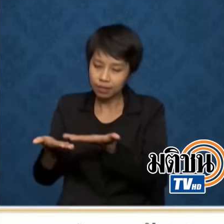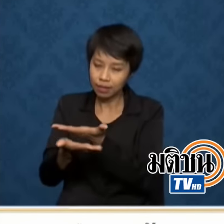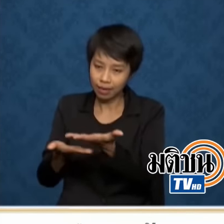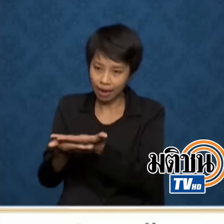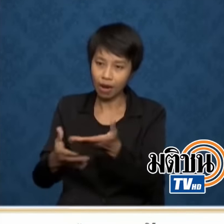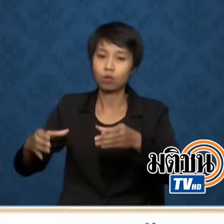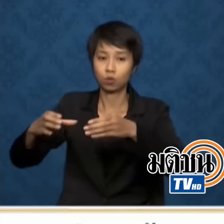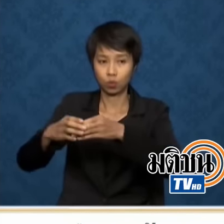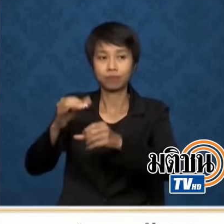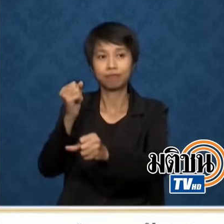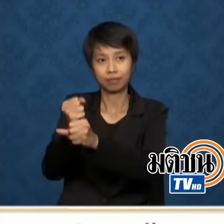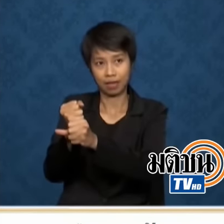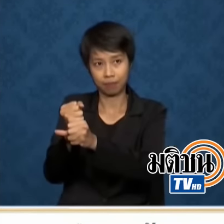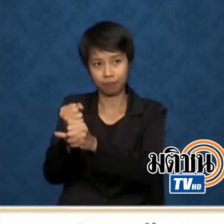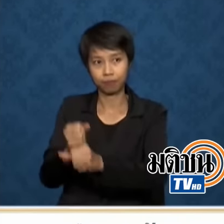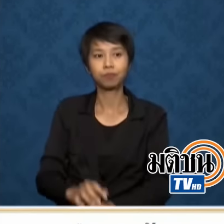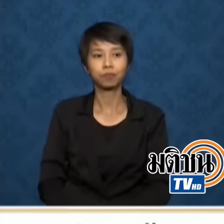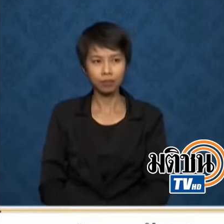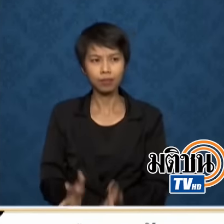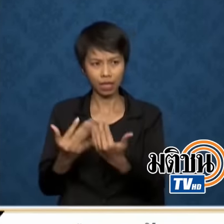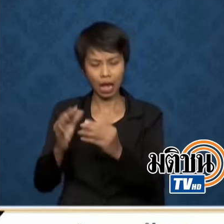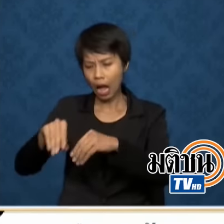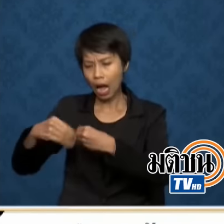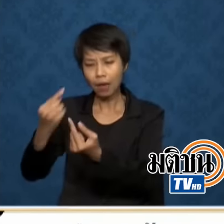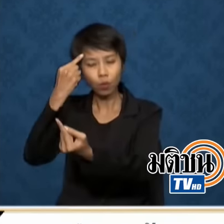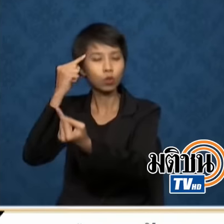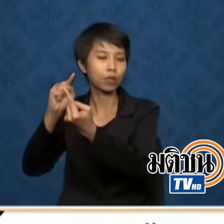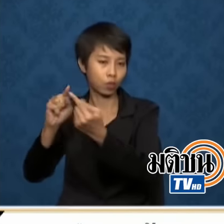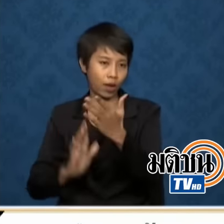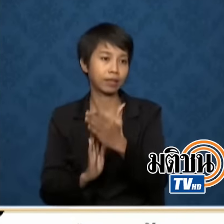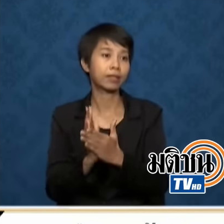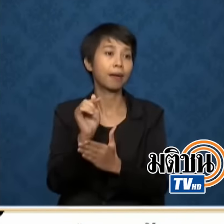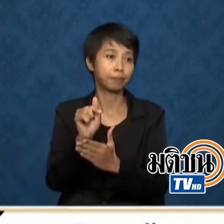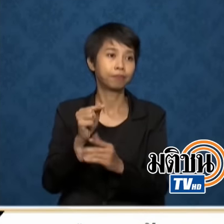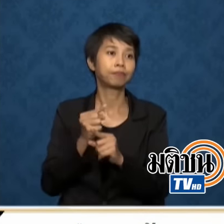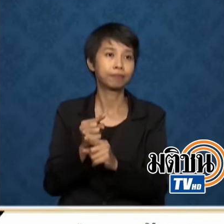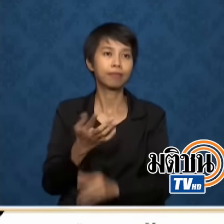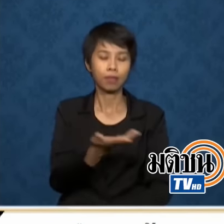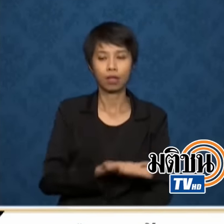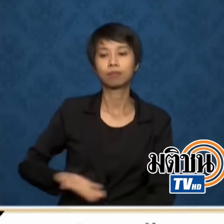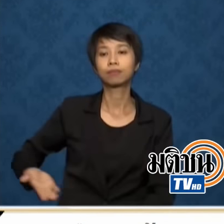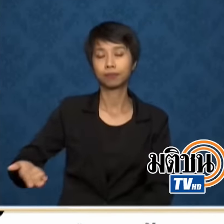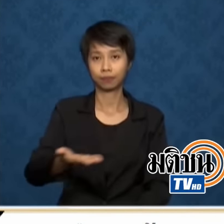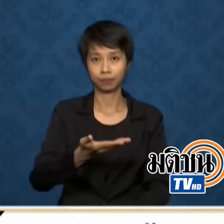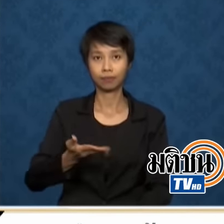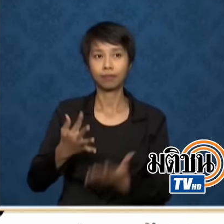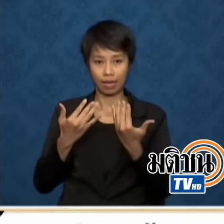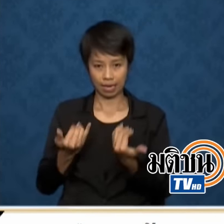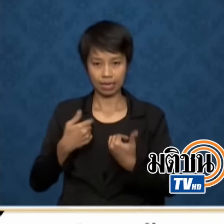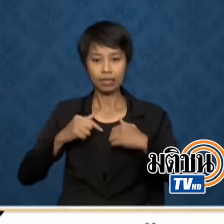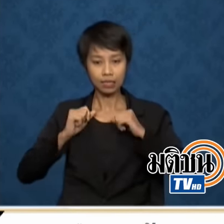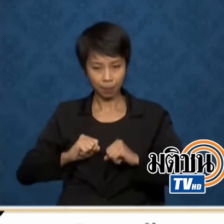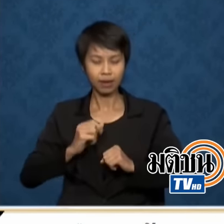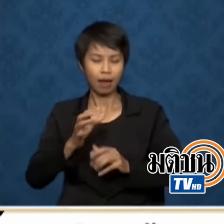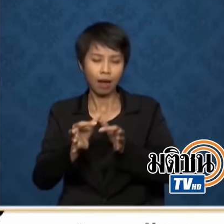จัดตั้งโครงสร้างของตัวทักก้าให้เป็นไปตามวัตถุประสงค์และแน่นอนครับท่านสมาชิกทุกท่านที่อยู่ในที่ประชุมแห่งนี้ยังจะสามารถให้